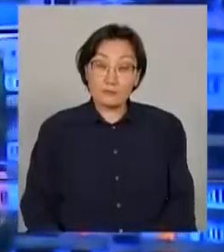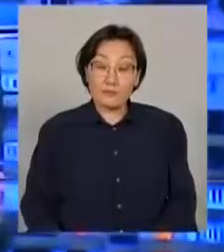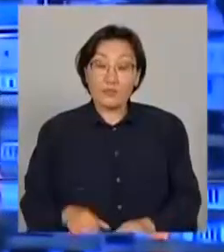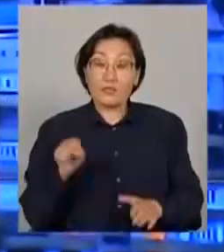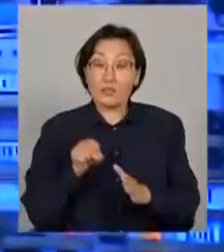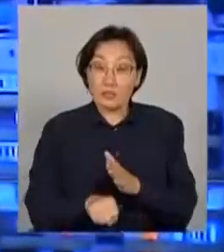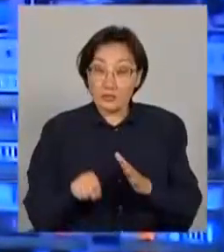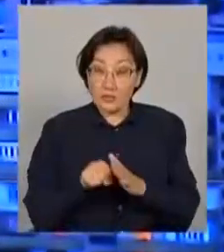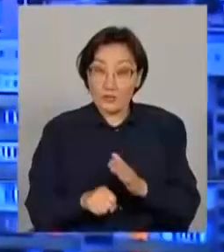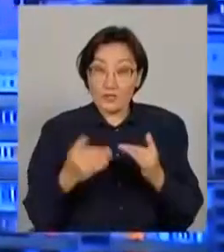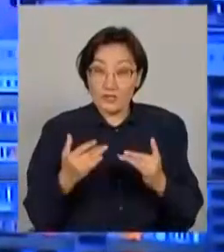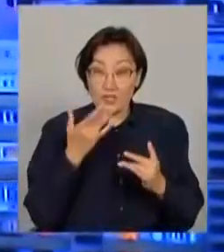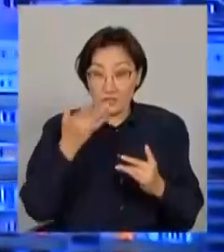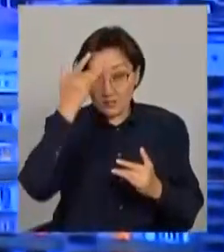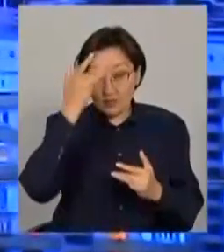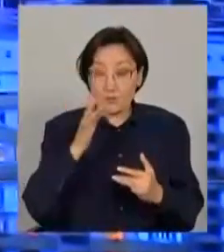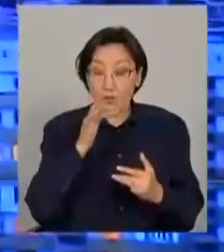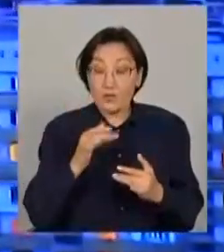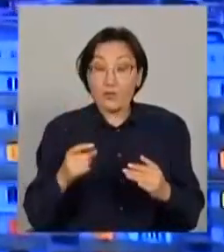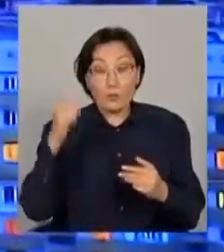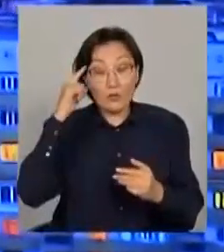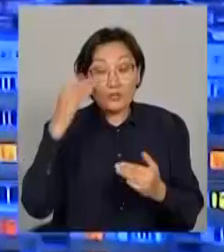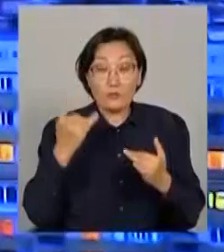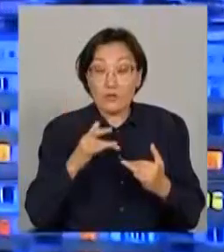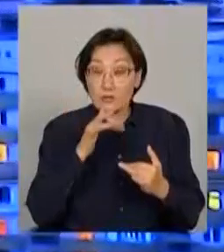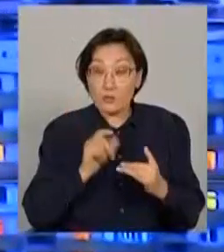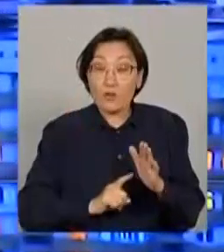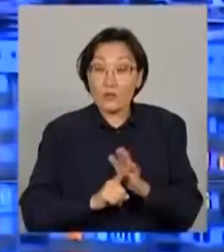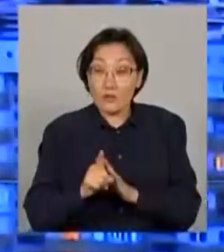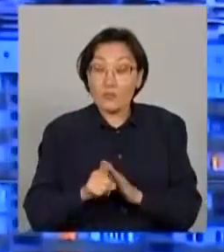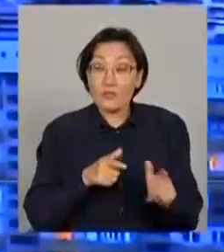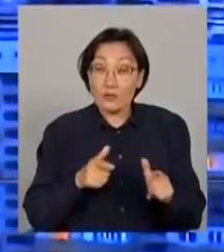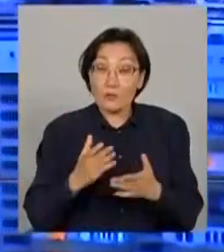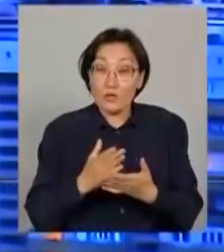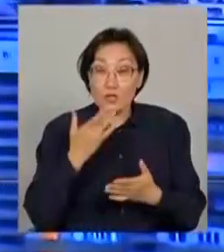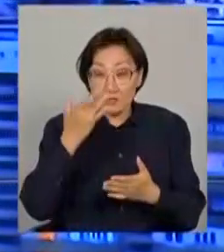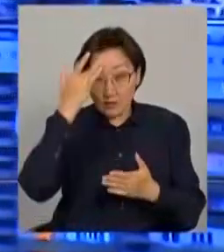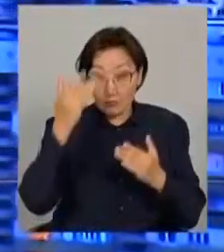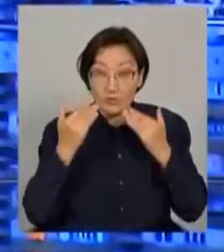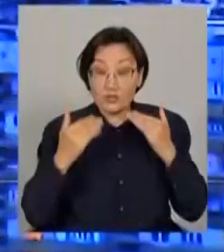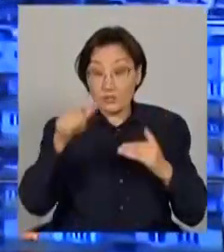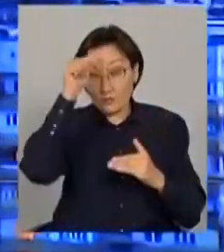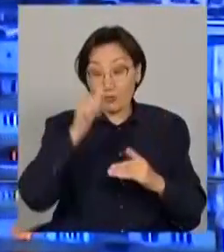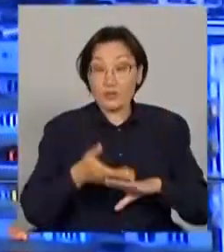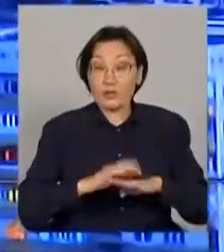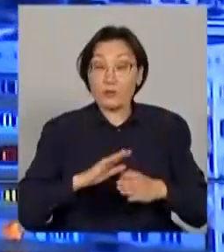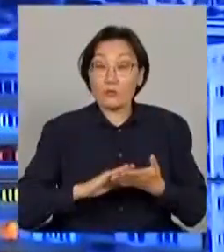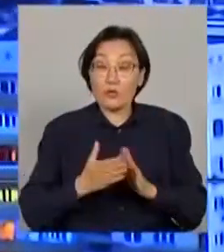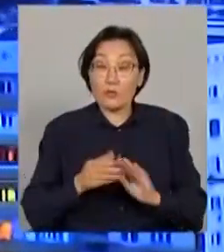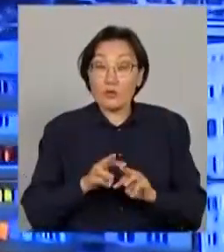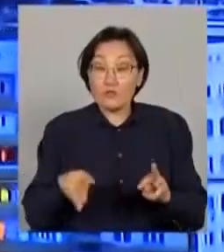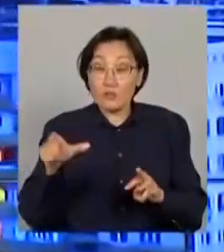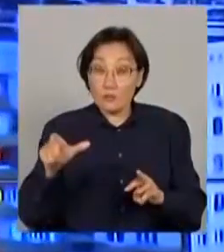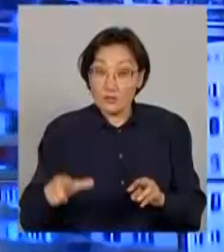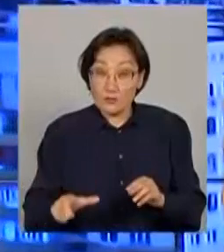Қыстың қамын жаз ойла. Үкімет су тасқыны кезеңіне қазірден бастап дайындалып жатыр. Жаздың соңғы айында төтенше жағдайлар министрі Сырым